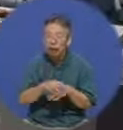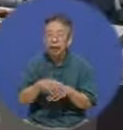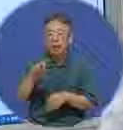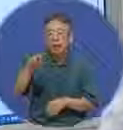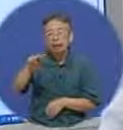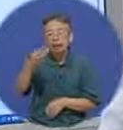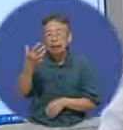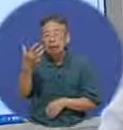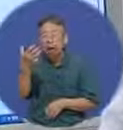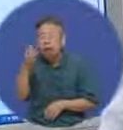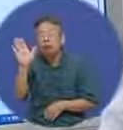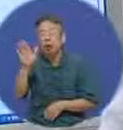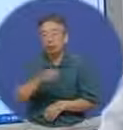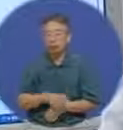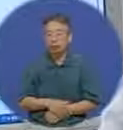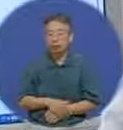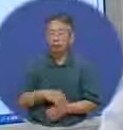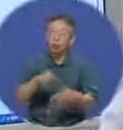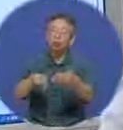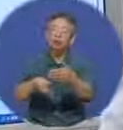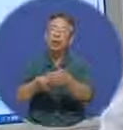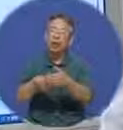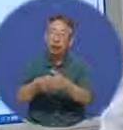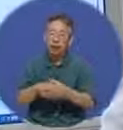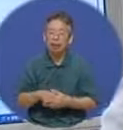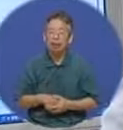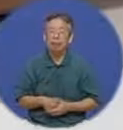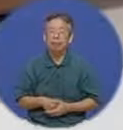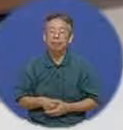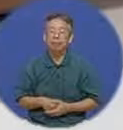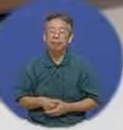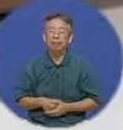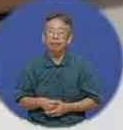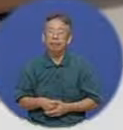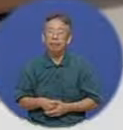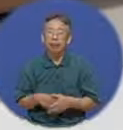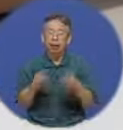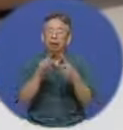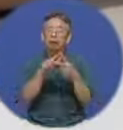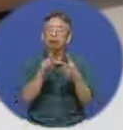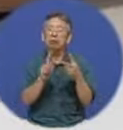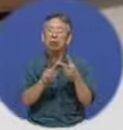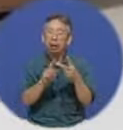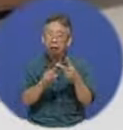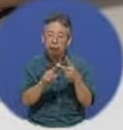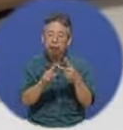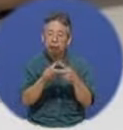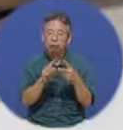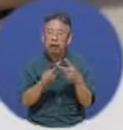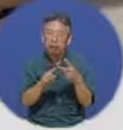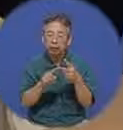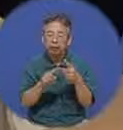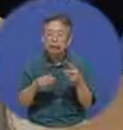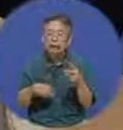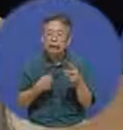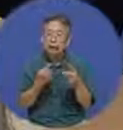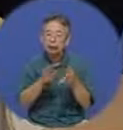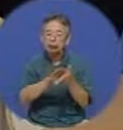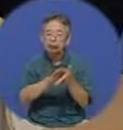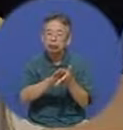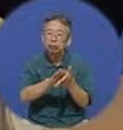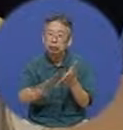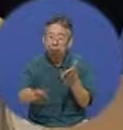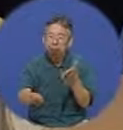ね。でその中でその2つ、自主修正をしてもらった